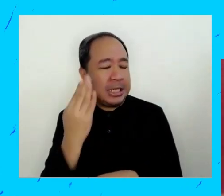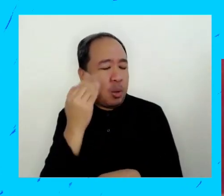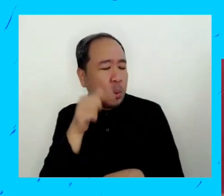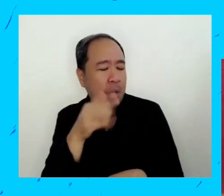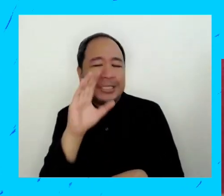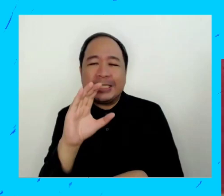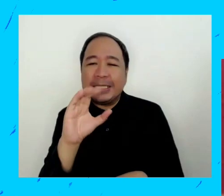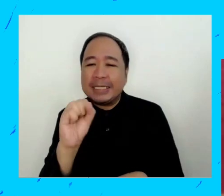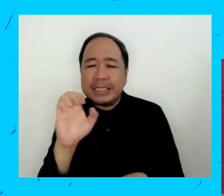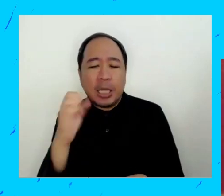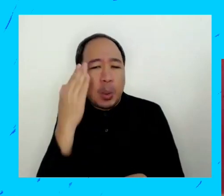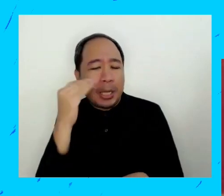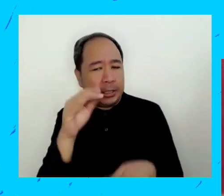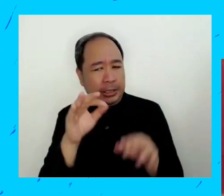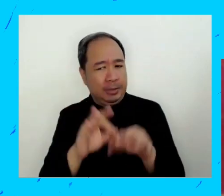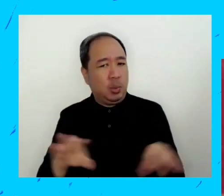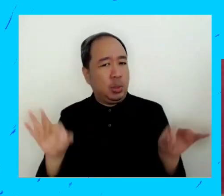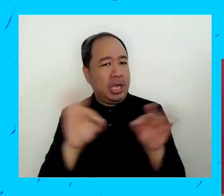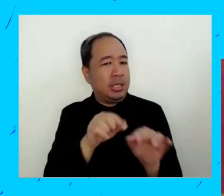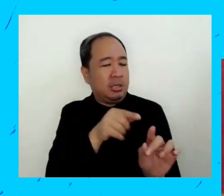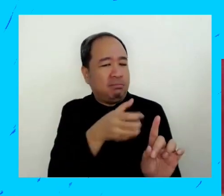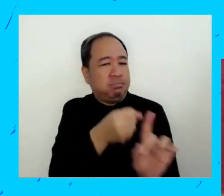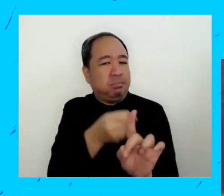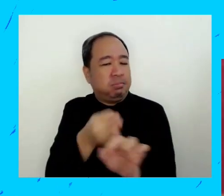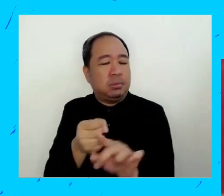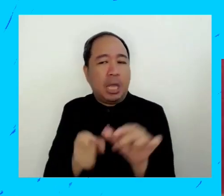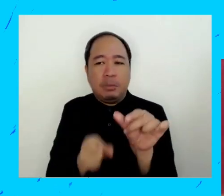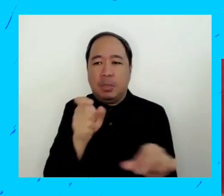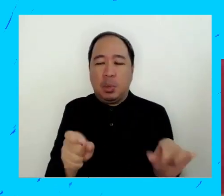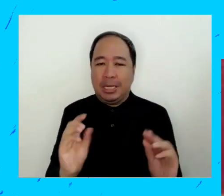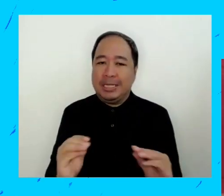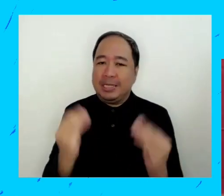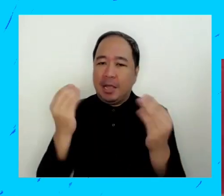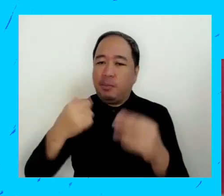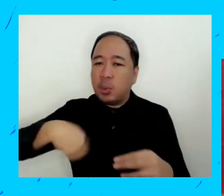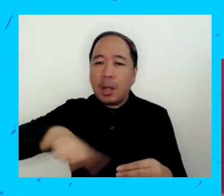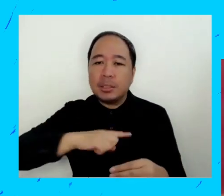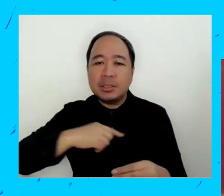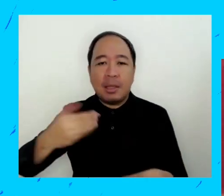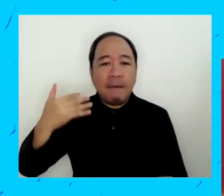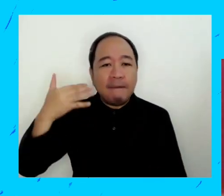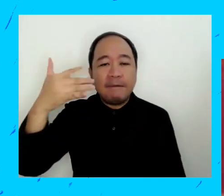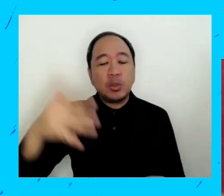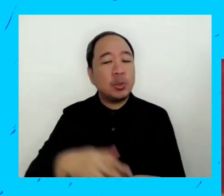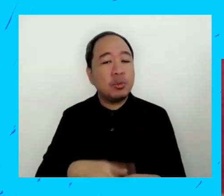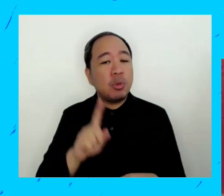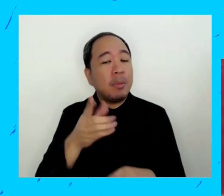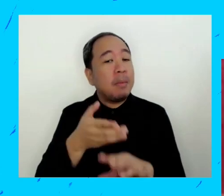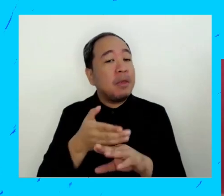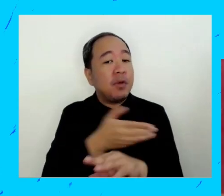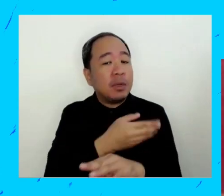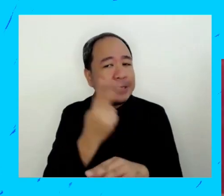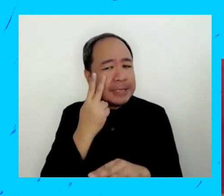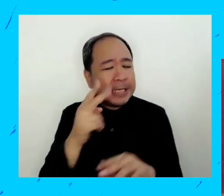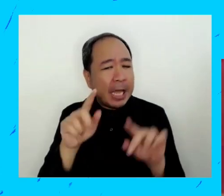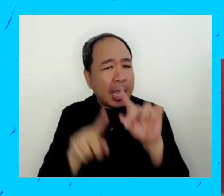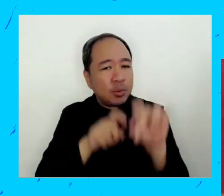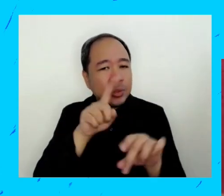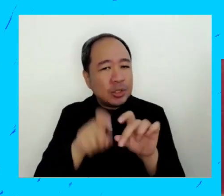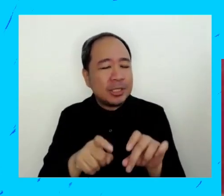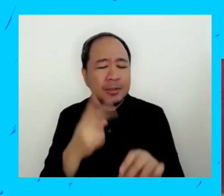vont partager ce qui est important pour les jeunes. Et avant de passer aux questions, je veux